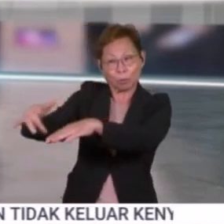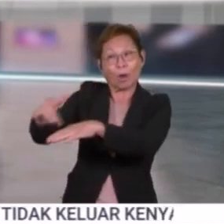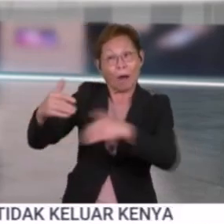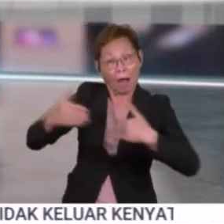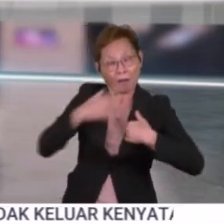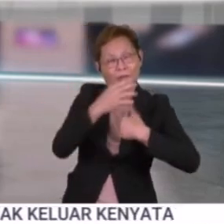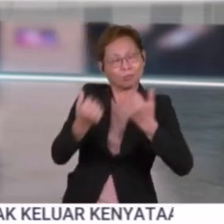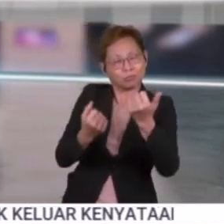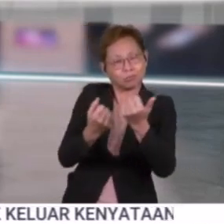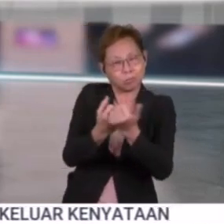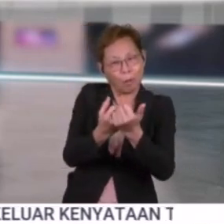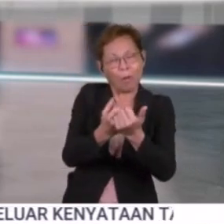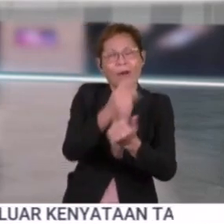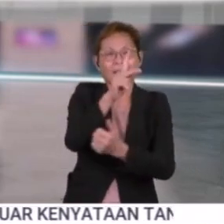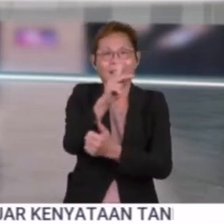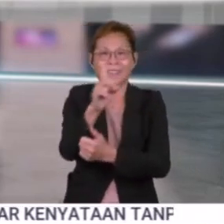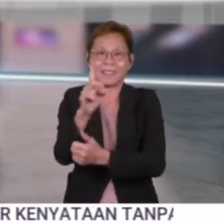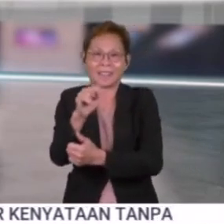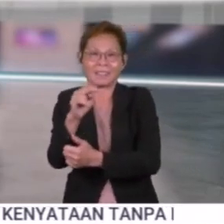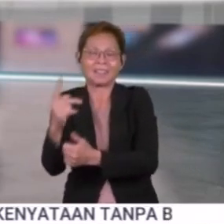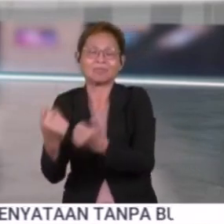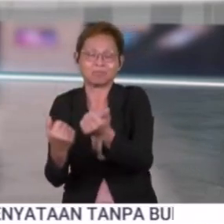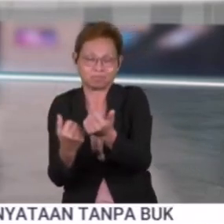selain penyumbang kepada KDNK.